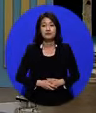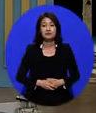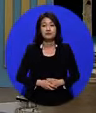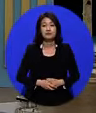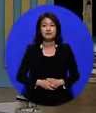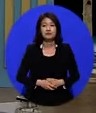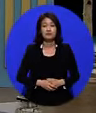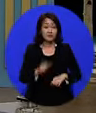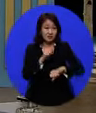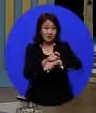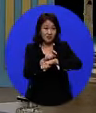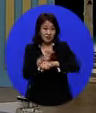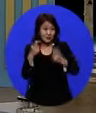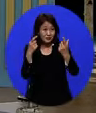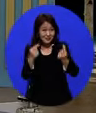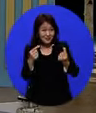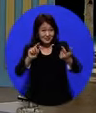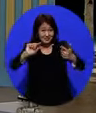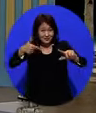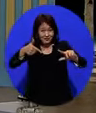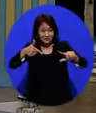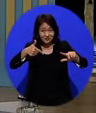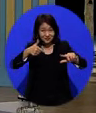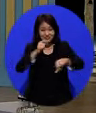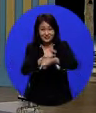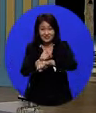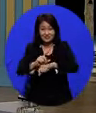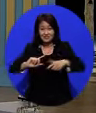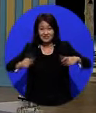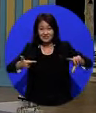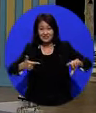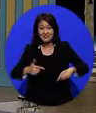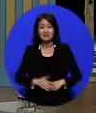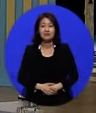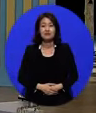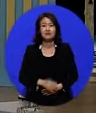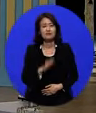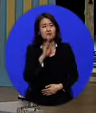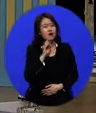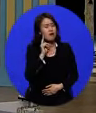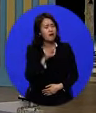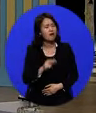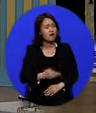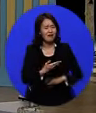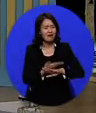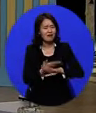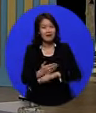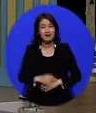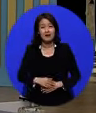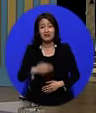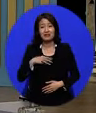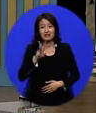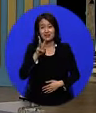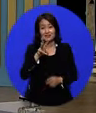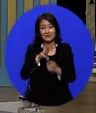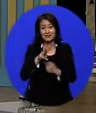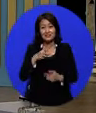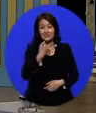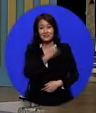자, 성격이 똑같나요? 달라요. 성향이 같아요? 달라요. 많이 달라요. 네. 다 틀립니다. 저도 셋이